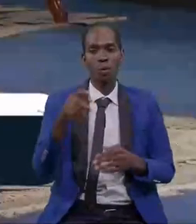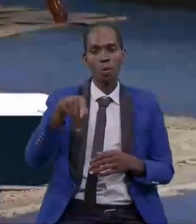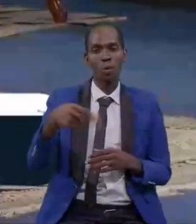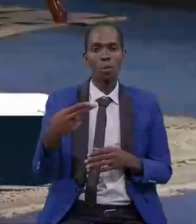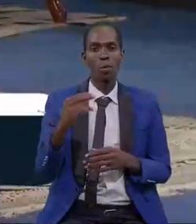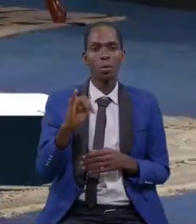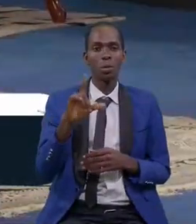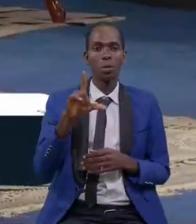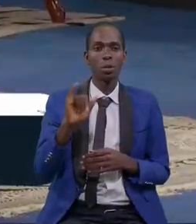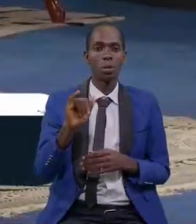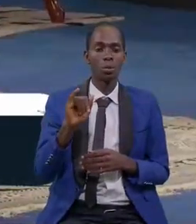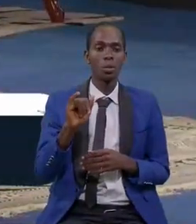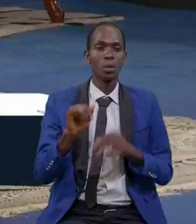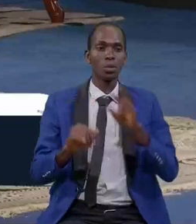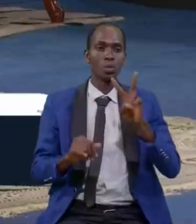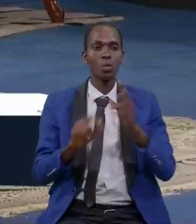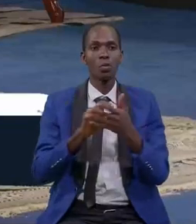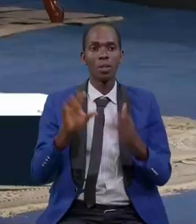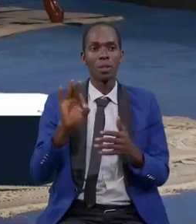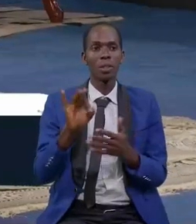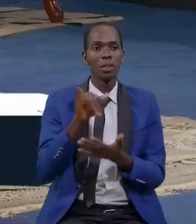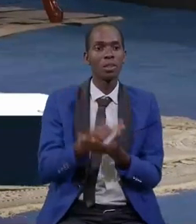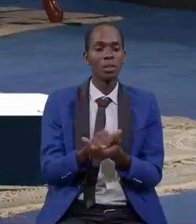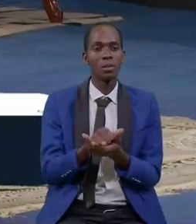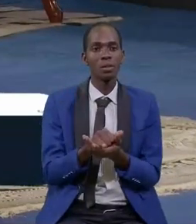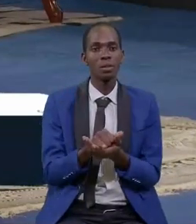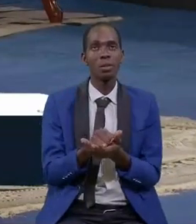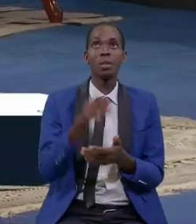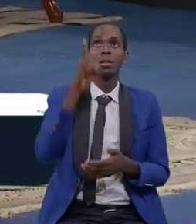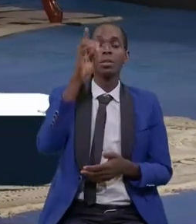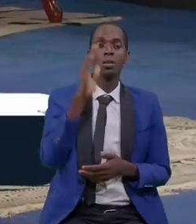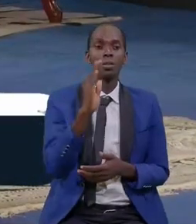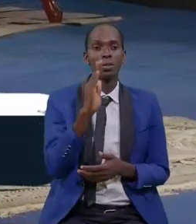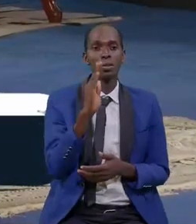vous lis à partir du verset 9. Philippiens 2, 9.